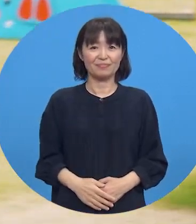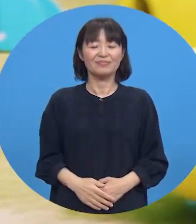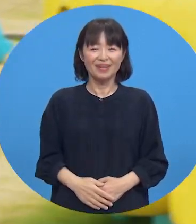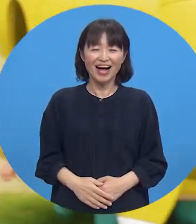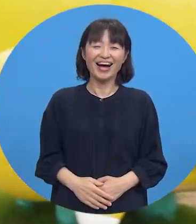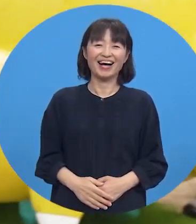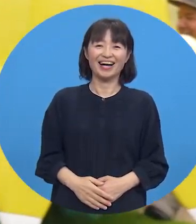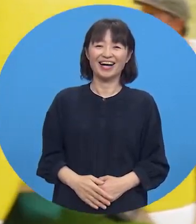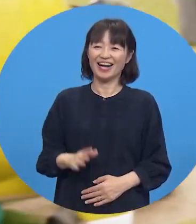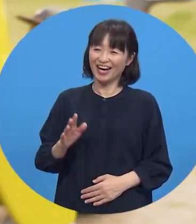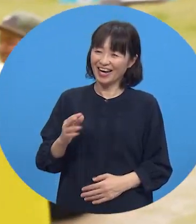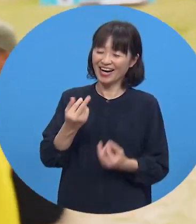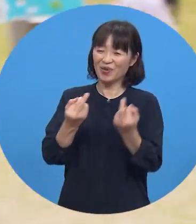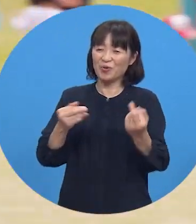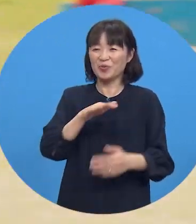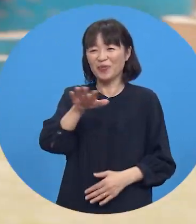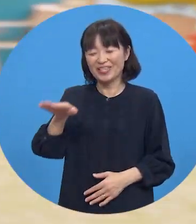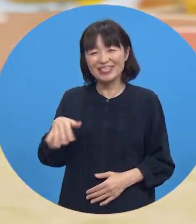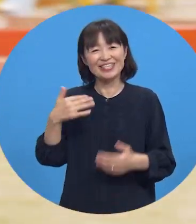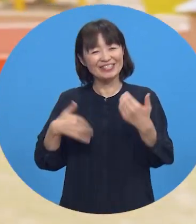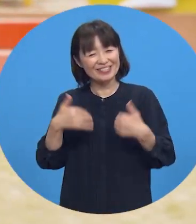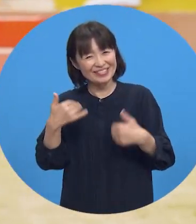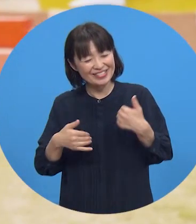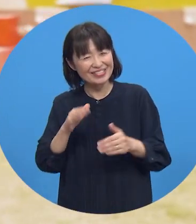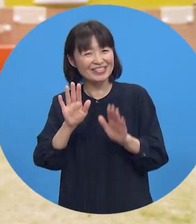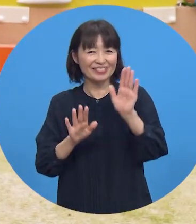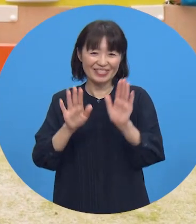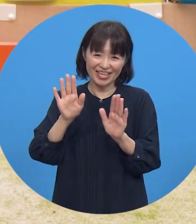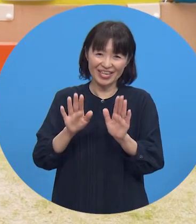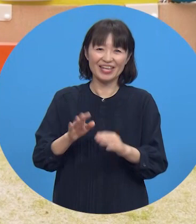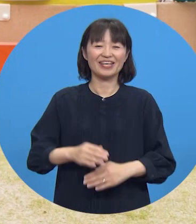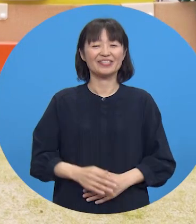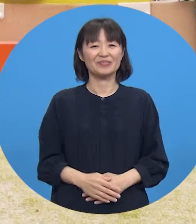あ、子どもたちが楽しそうに遊んでますよ。